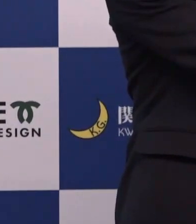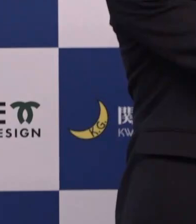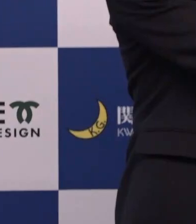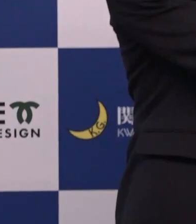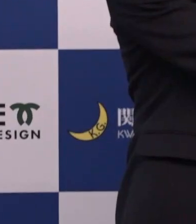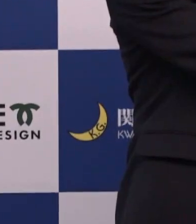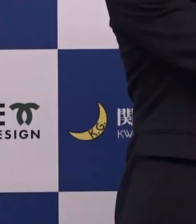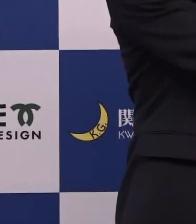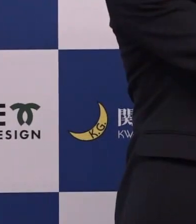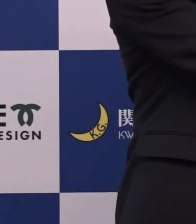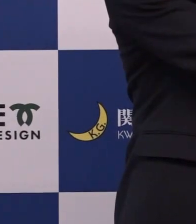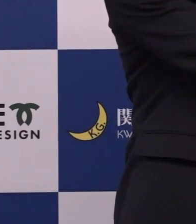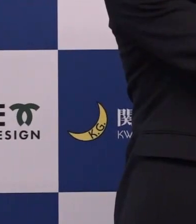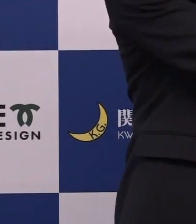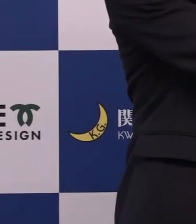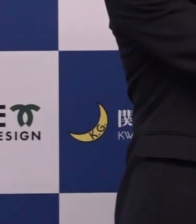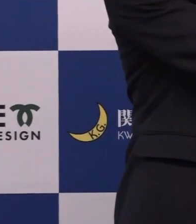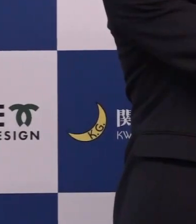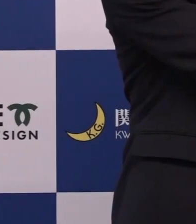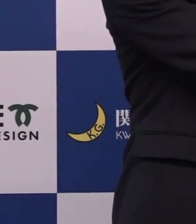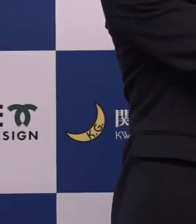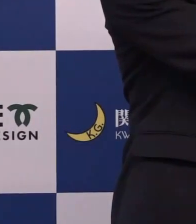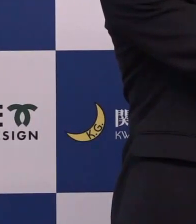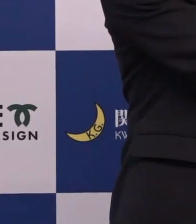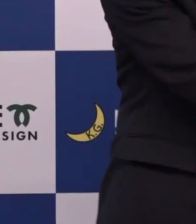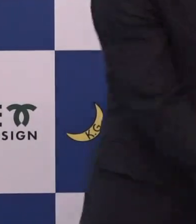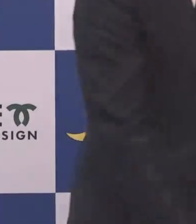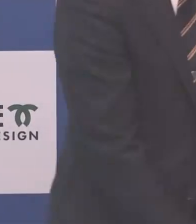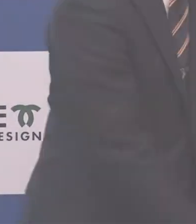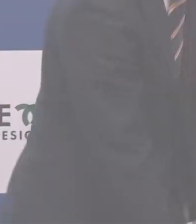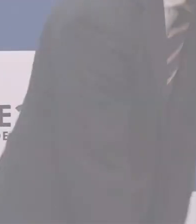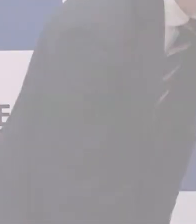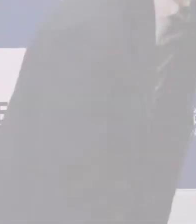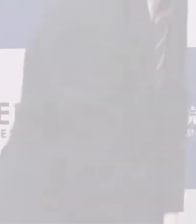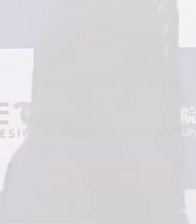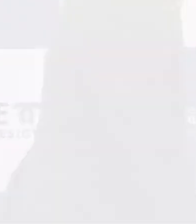それでは以上をもちまして本日の会見を終了させていただきます。